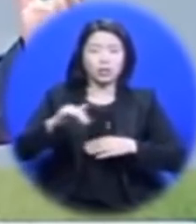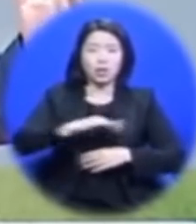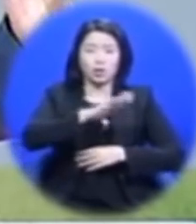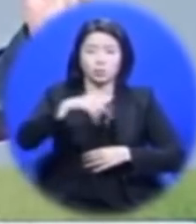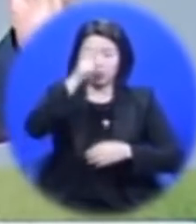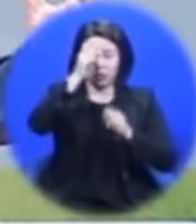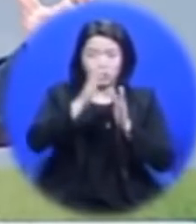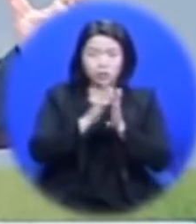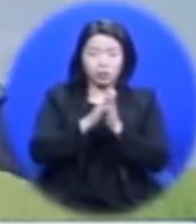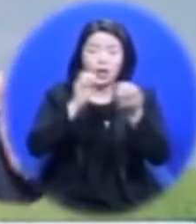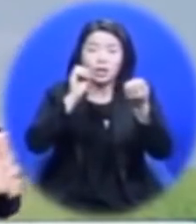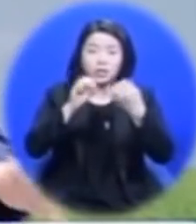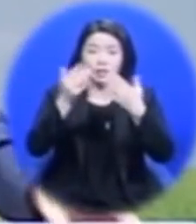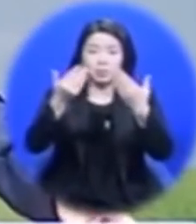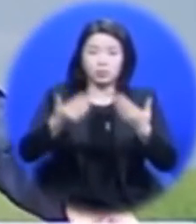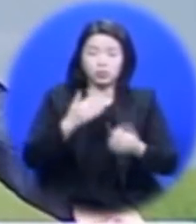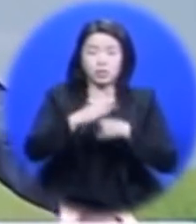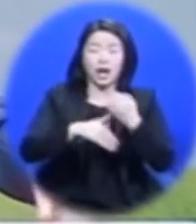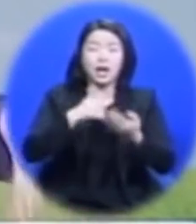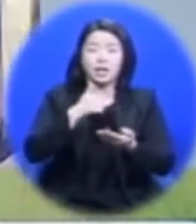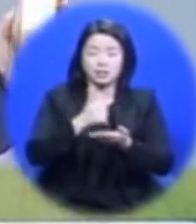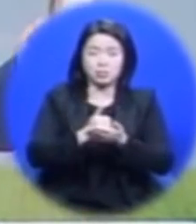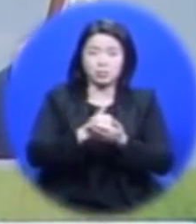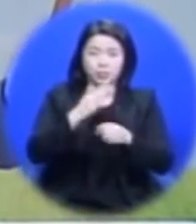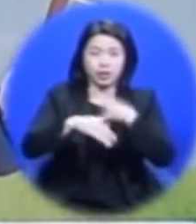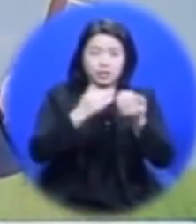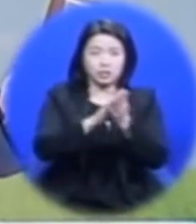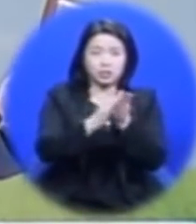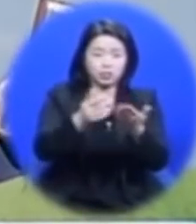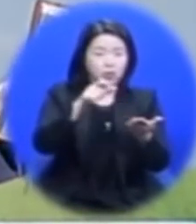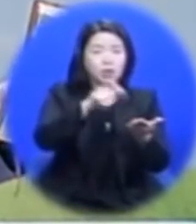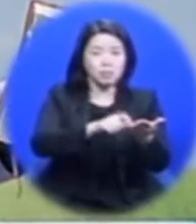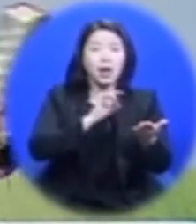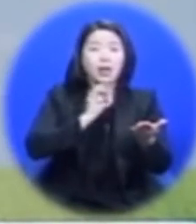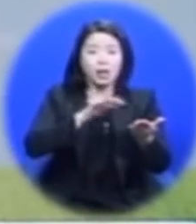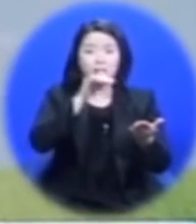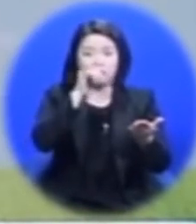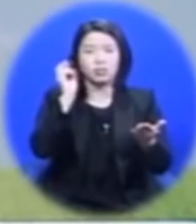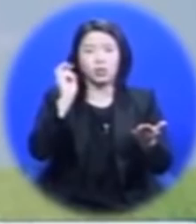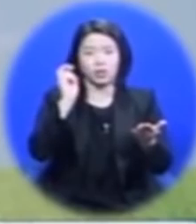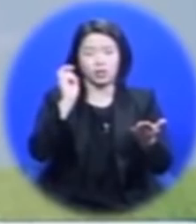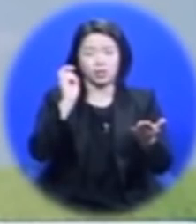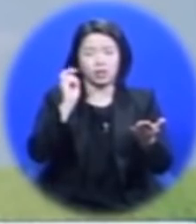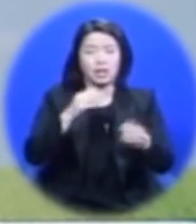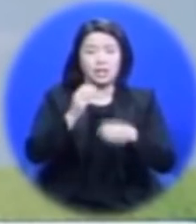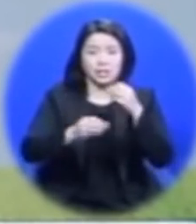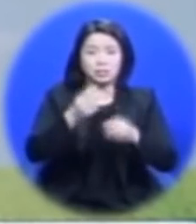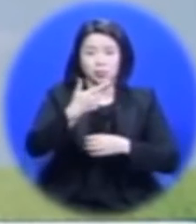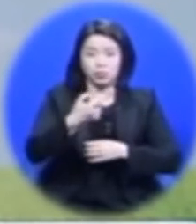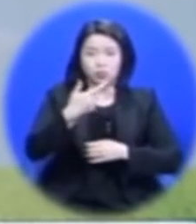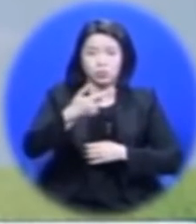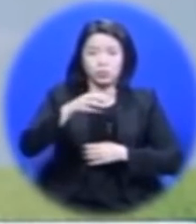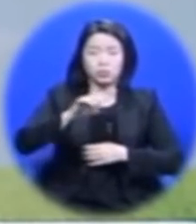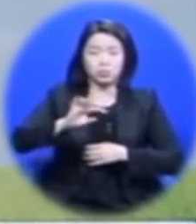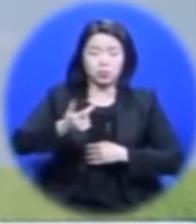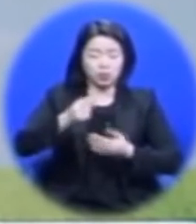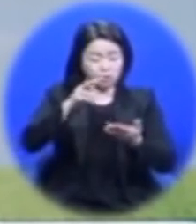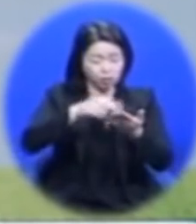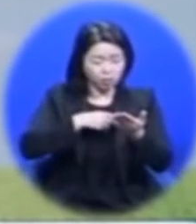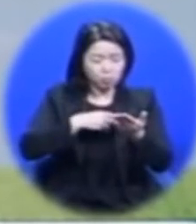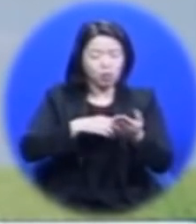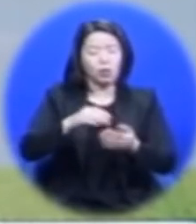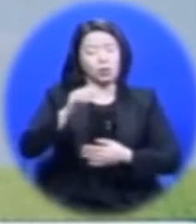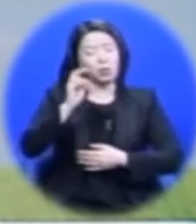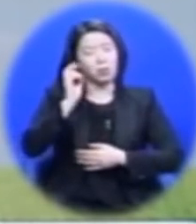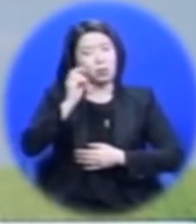기도에 응답해 주신 하나님은 성경에만 있어요. 시편 66편을 읽어보면 야, 참 대단하기는